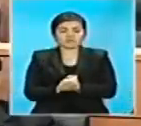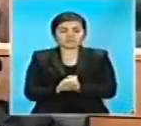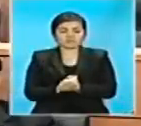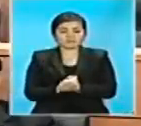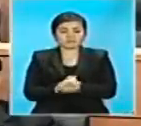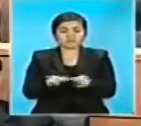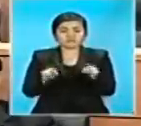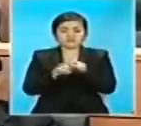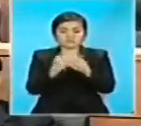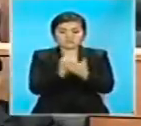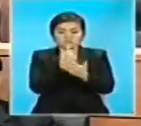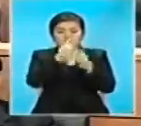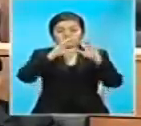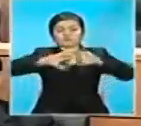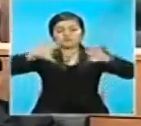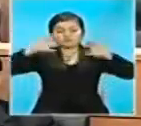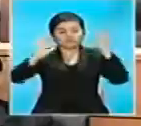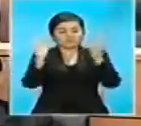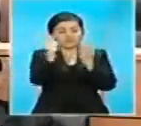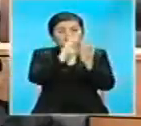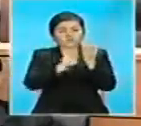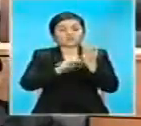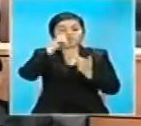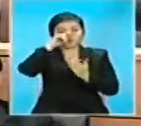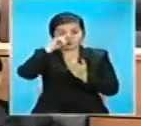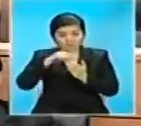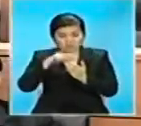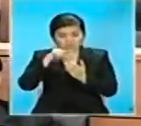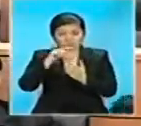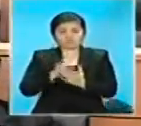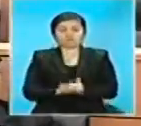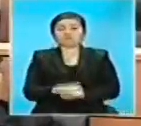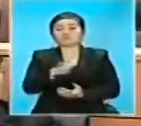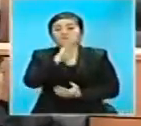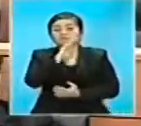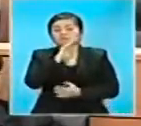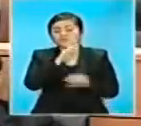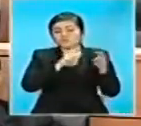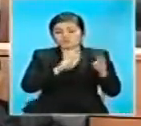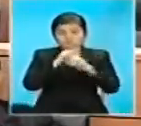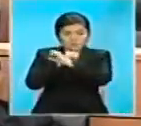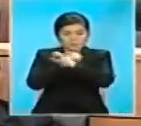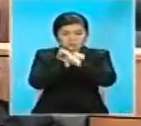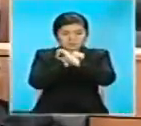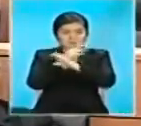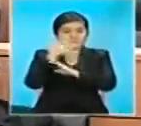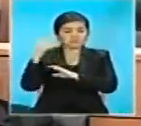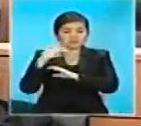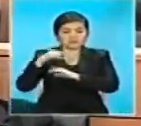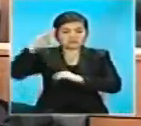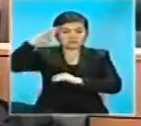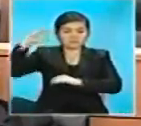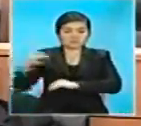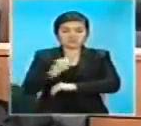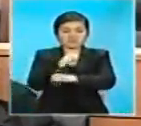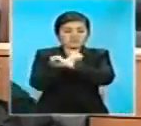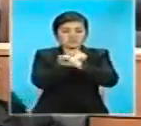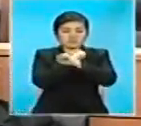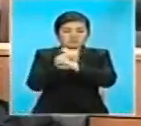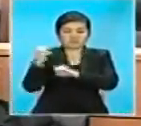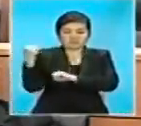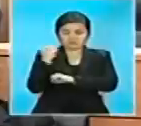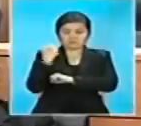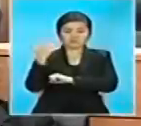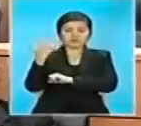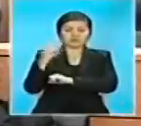ของประเทศไทยเพราะยังไงก็แล้วแต่นะครับถ้าไม่มีวิธีการป้องกันอย่างเหนียวแน่นผมเชื่อว่า